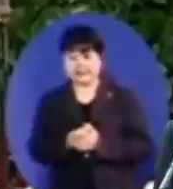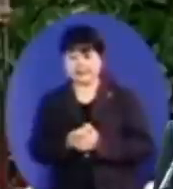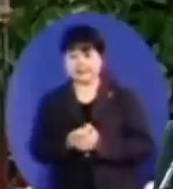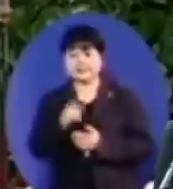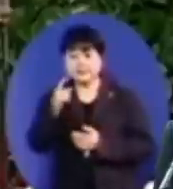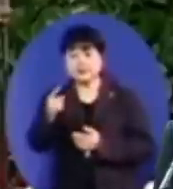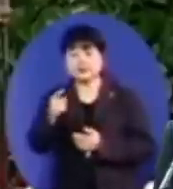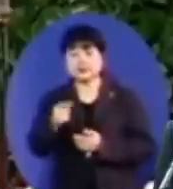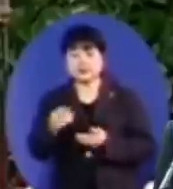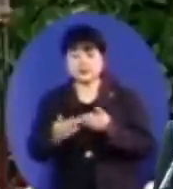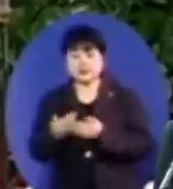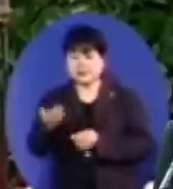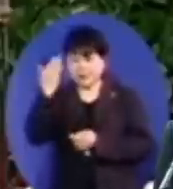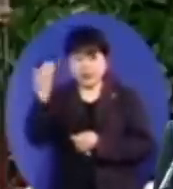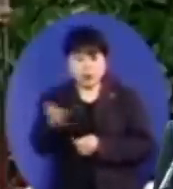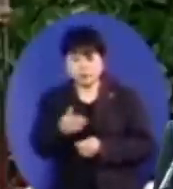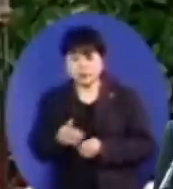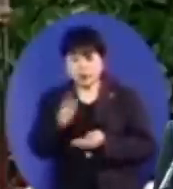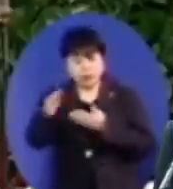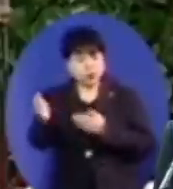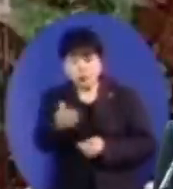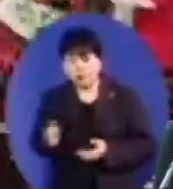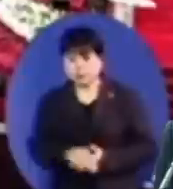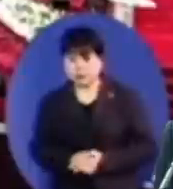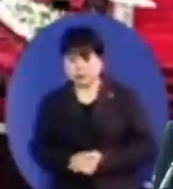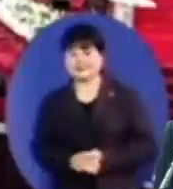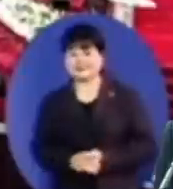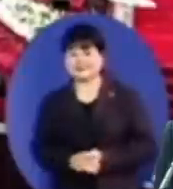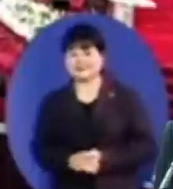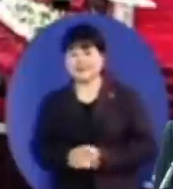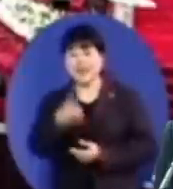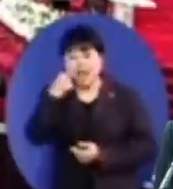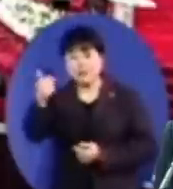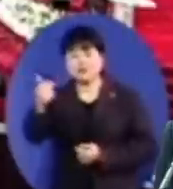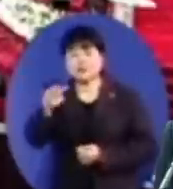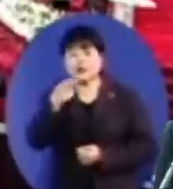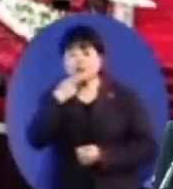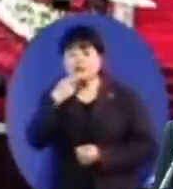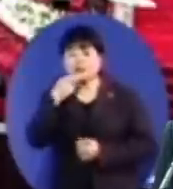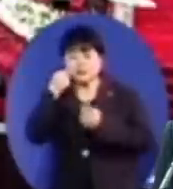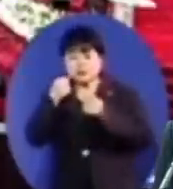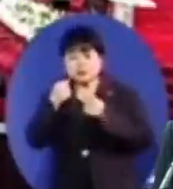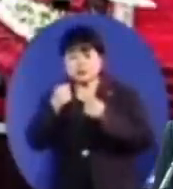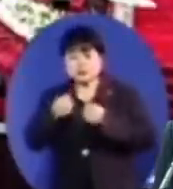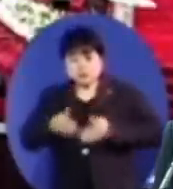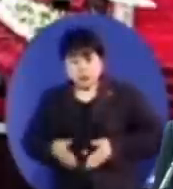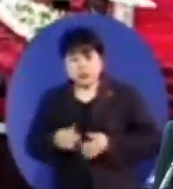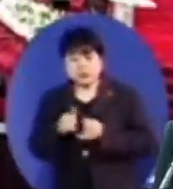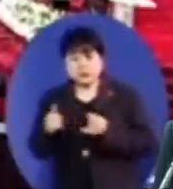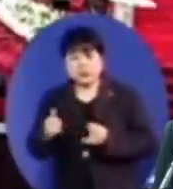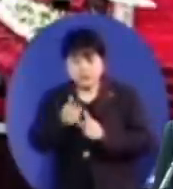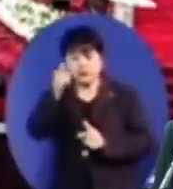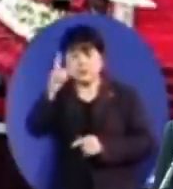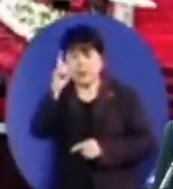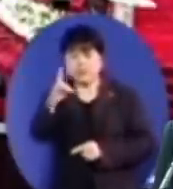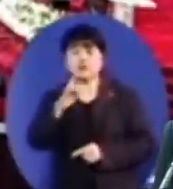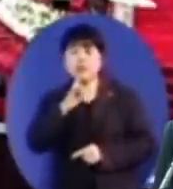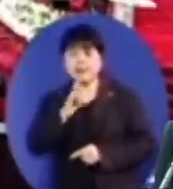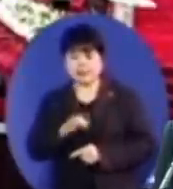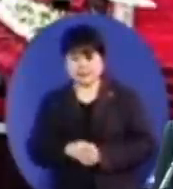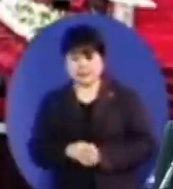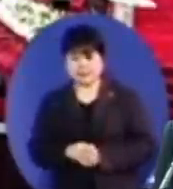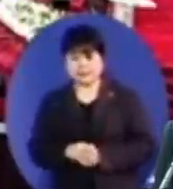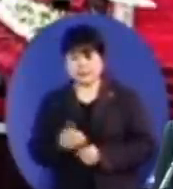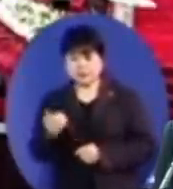그런 일이 전에도 없었고 후에도 없습니다. 아버지 없이 사람으로 태어난 역사는 예수님 이후에는